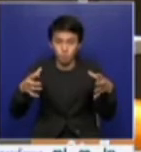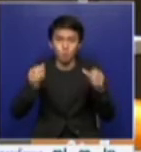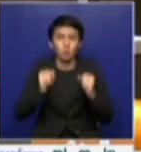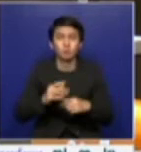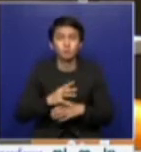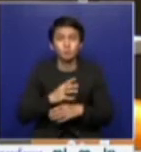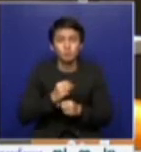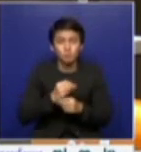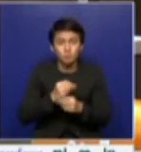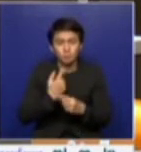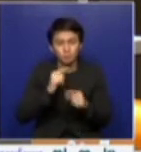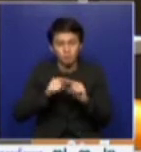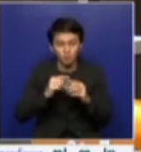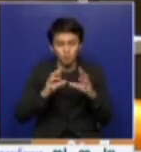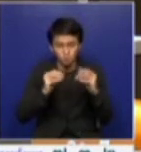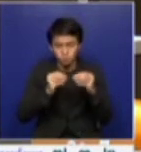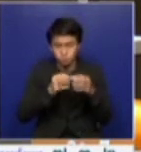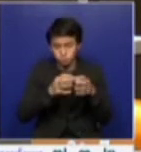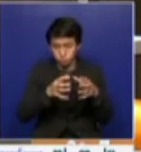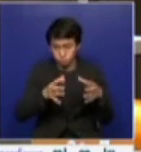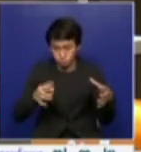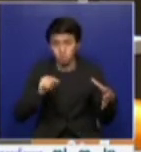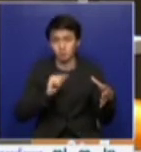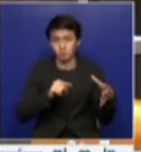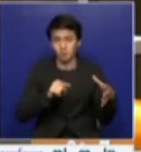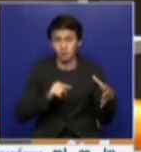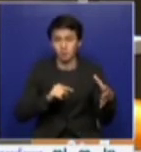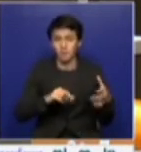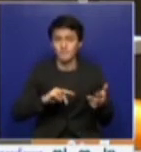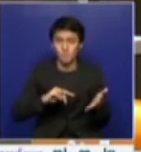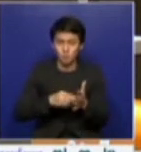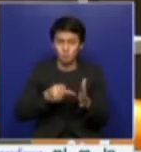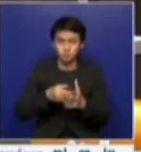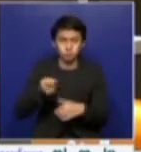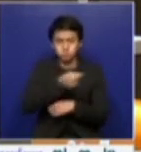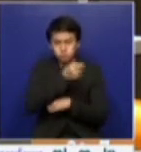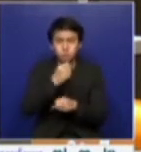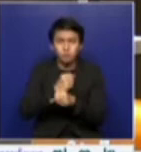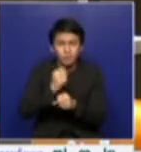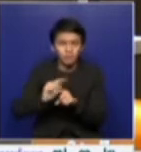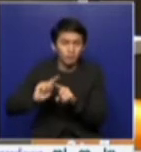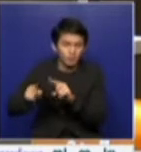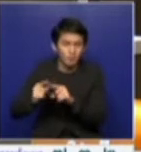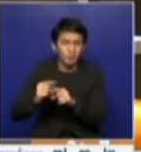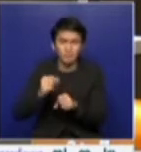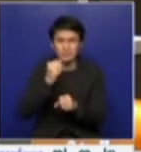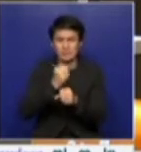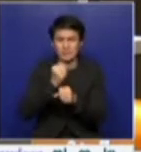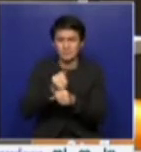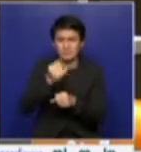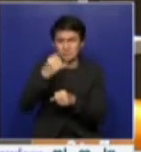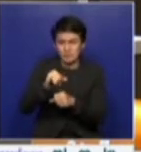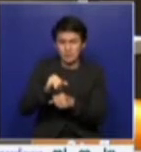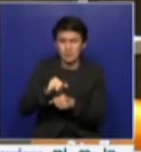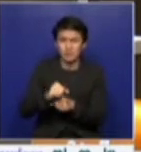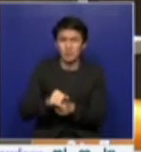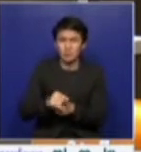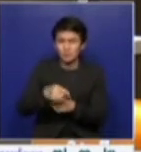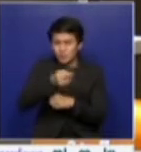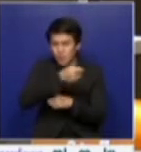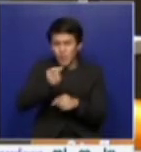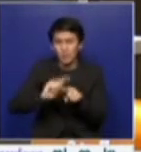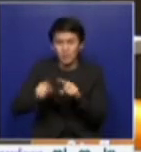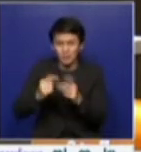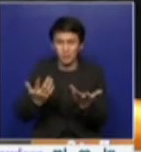ขึ้นถ้าท่านกับใช้กำลังสลายในการชุมนุมจนเกิดการวิจารณ์ทั้งในประเทศและ